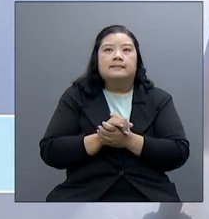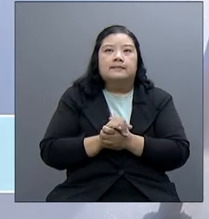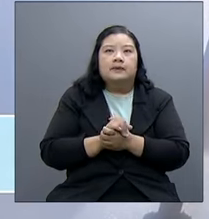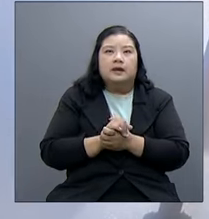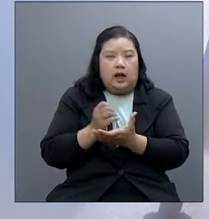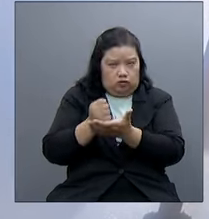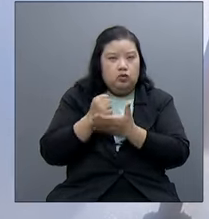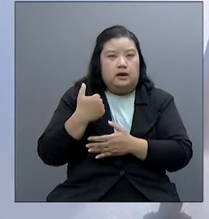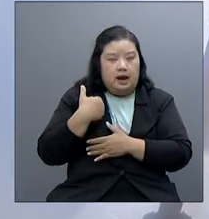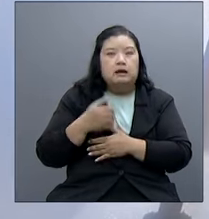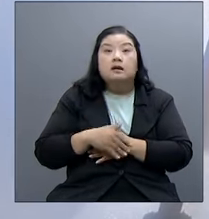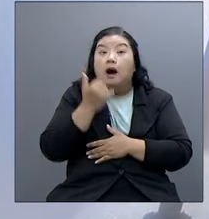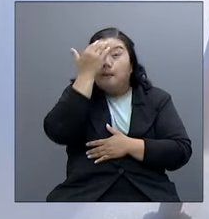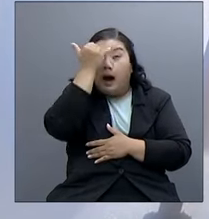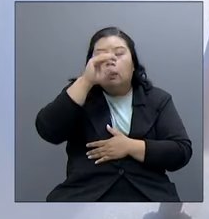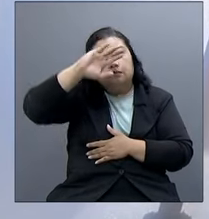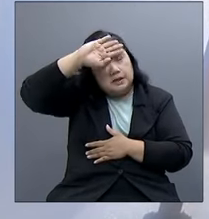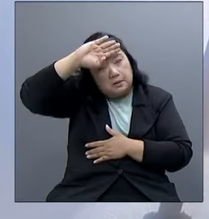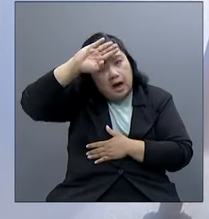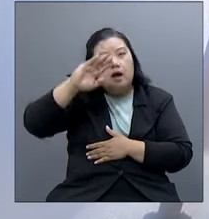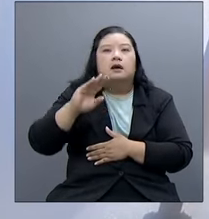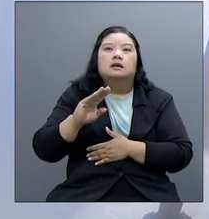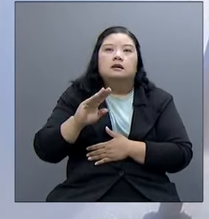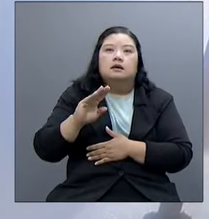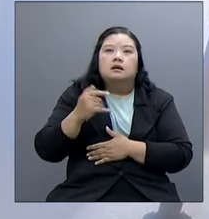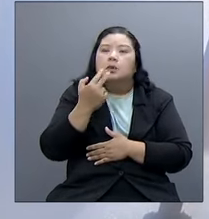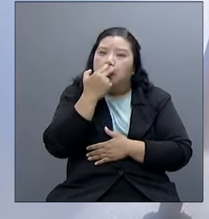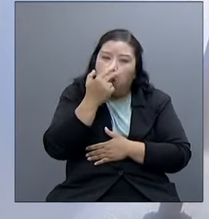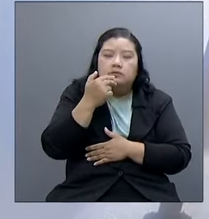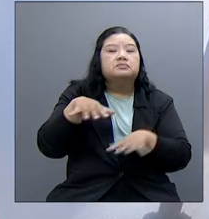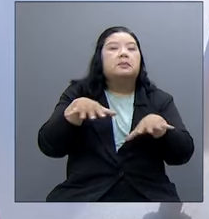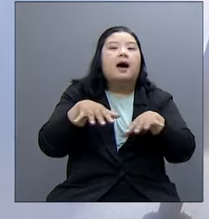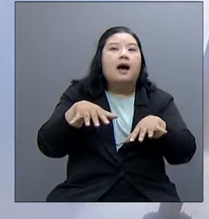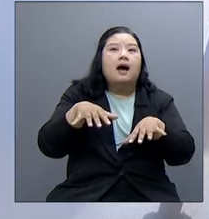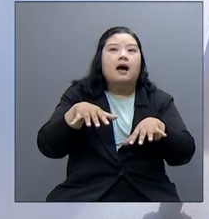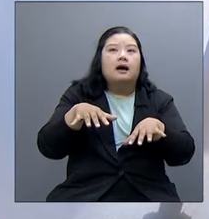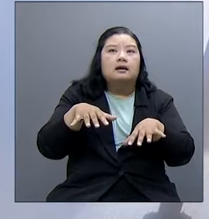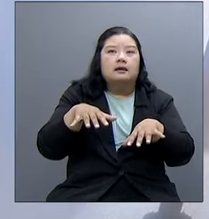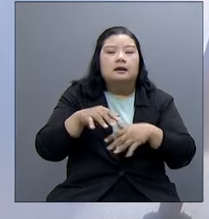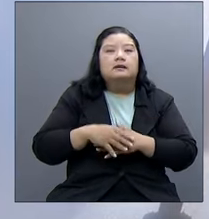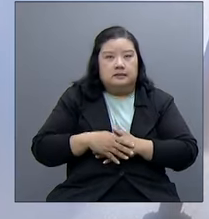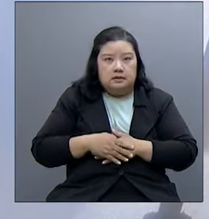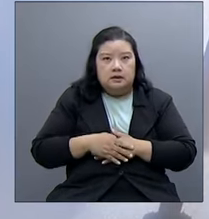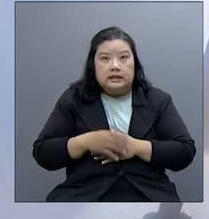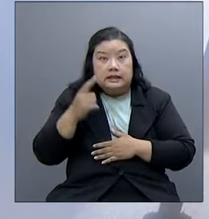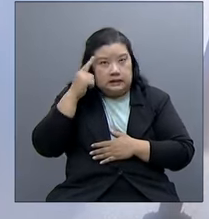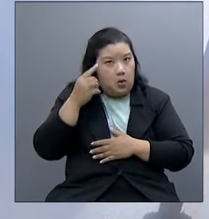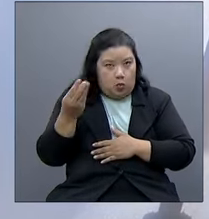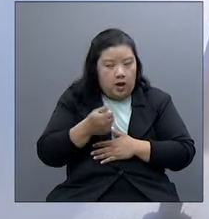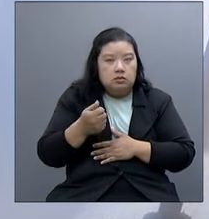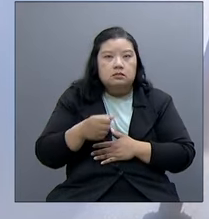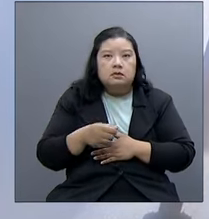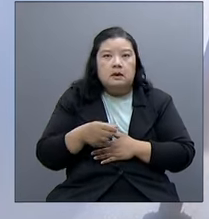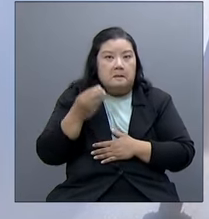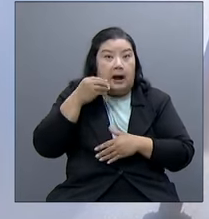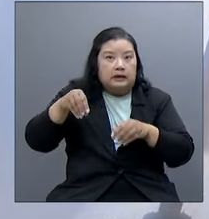ได้ดีมันกสามารท่านท่องทียิง